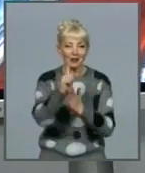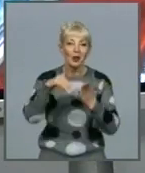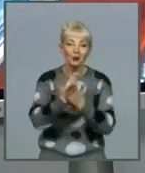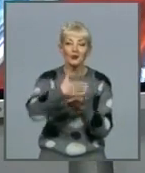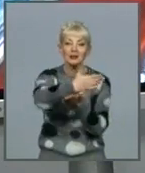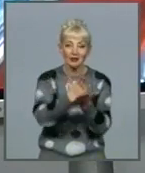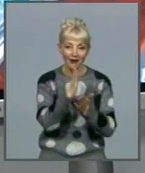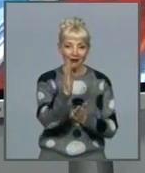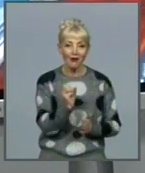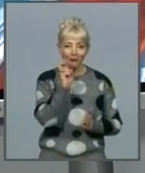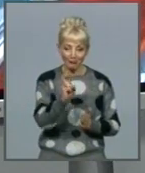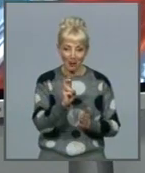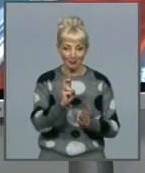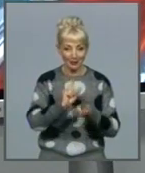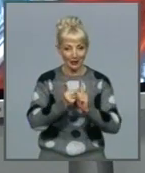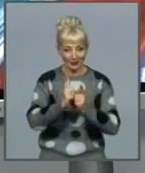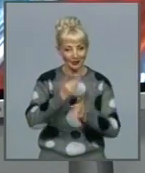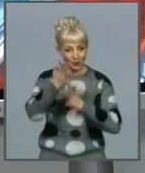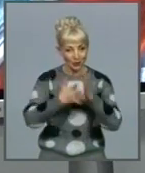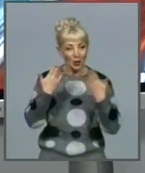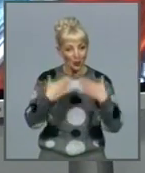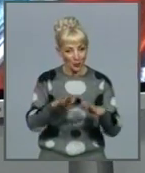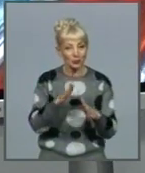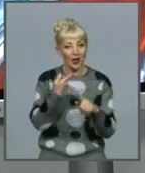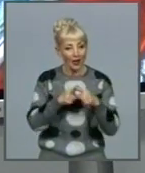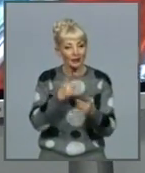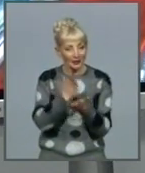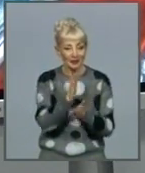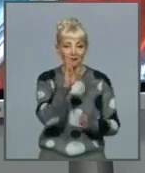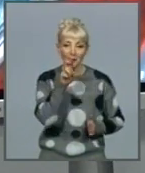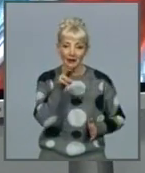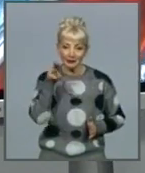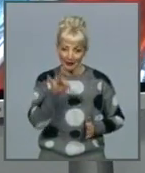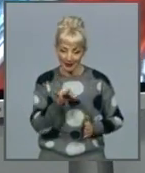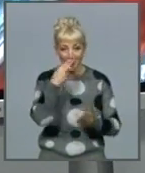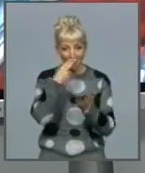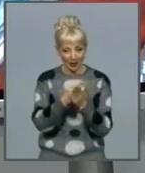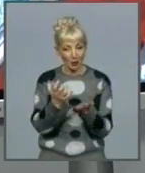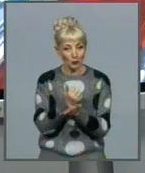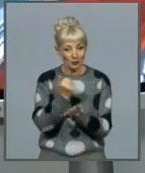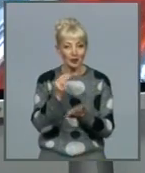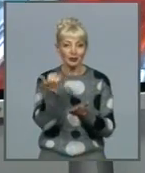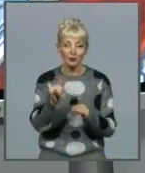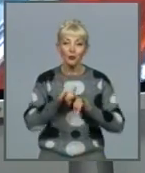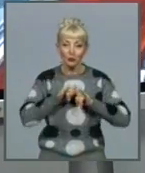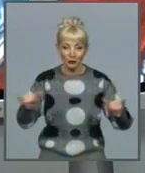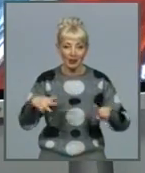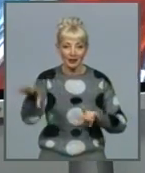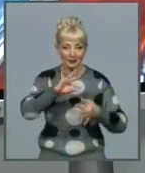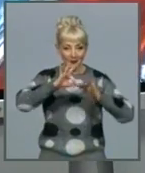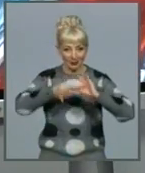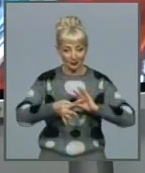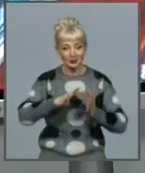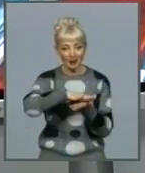мови жестів». Він вже працює у бюро технічної інвентаризації, показав себе успішно, тож його поширять. Всі подробиці в нашому наступному